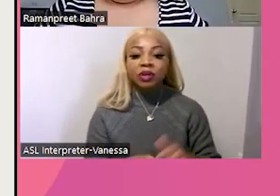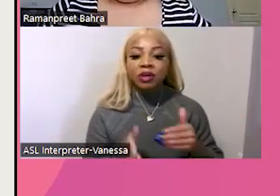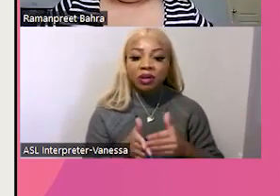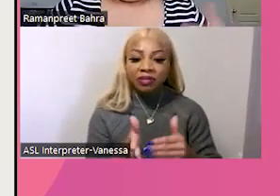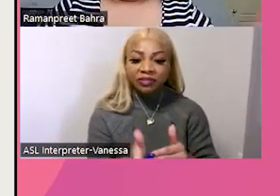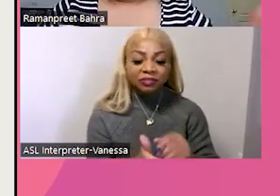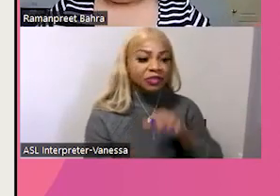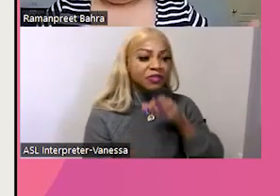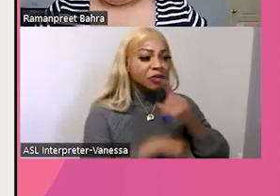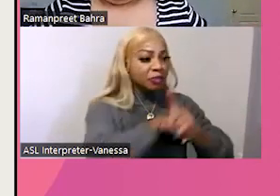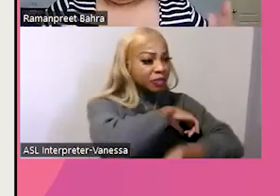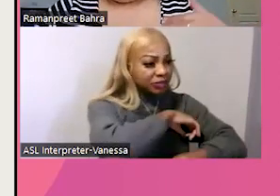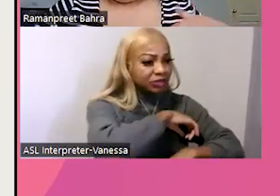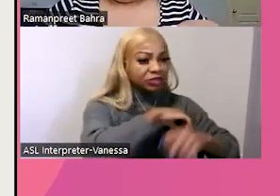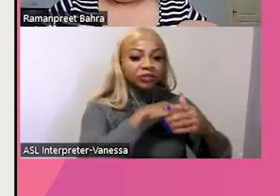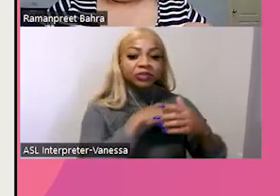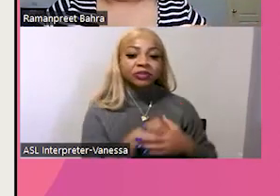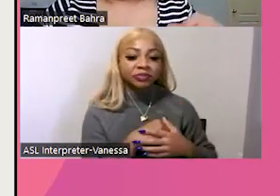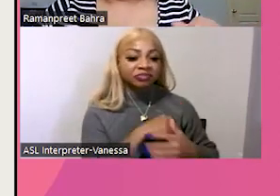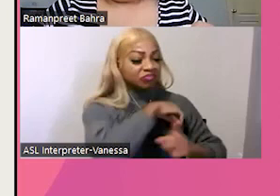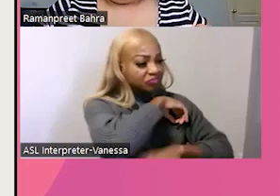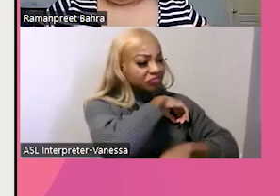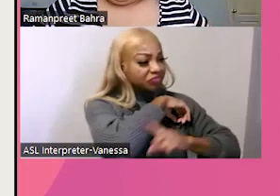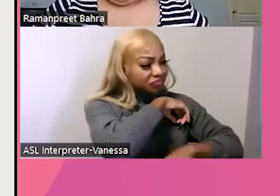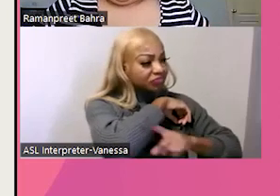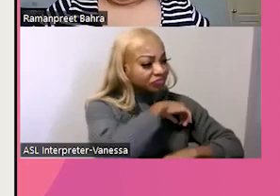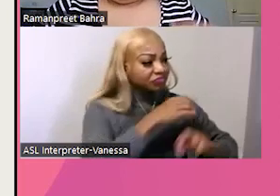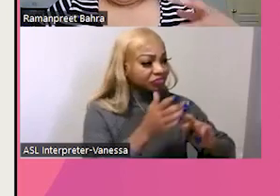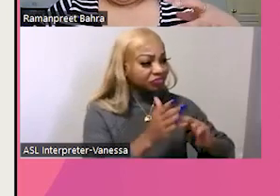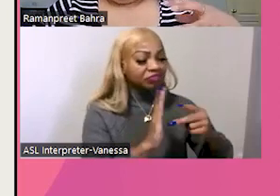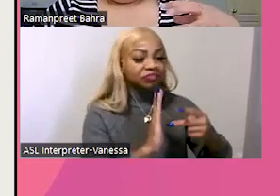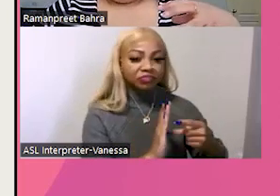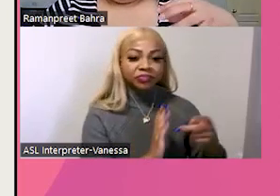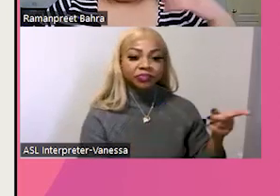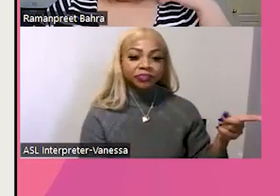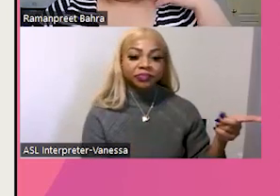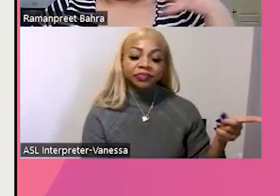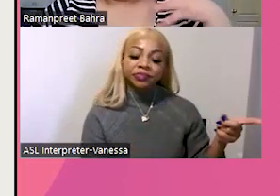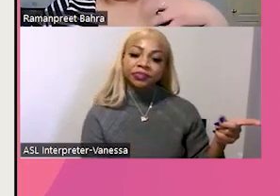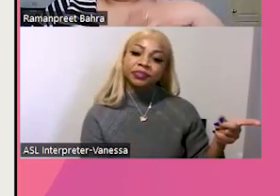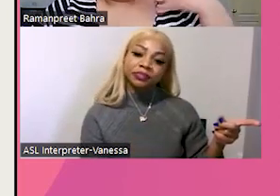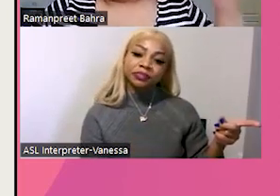pas de soins et l'amour de son partenaire. Il y a donc une idée